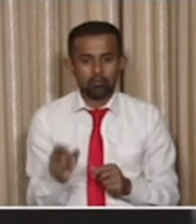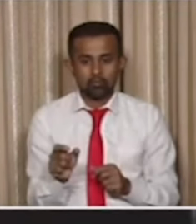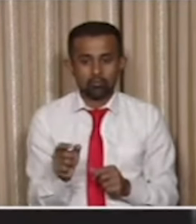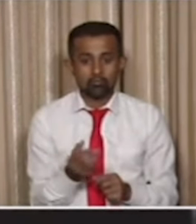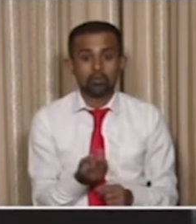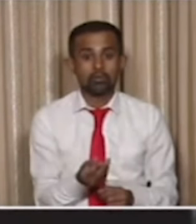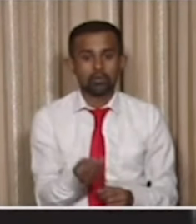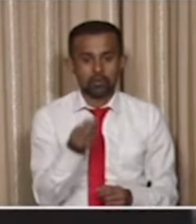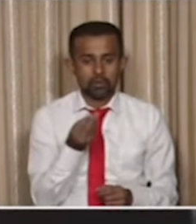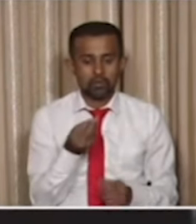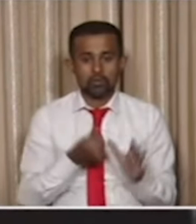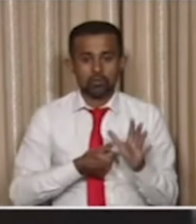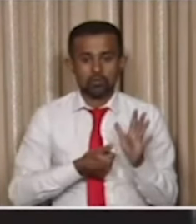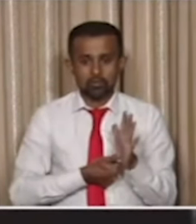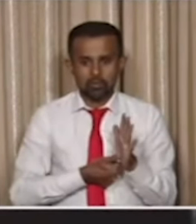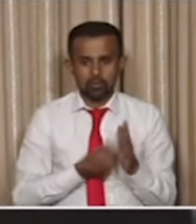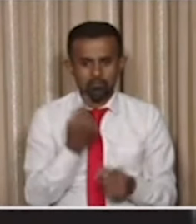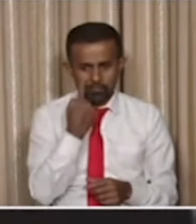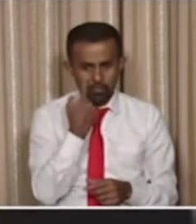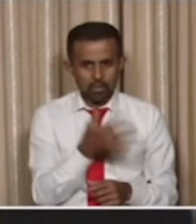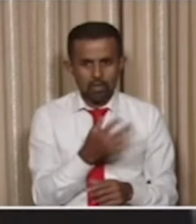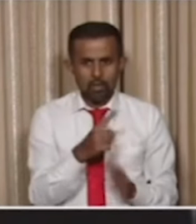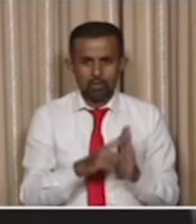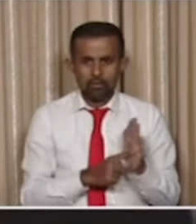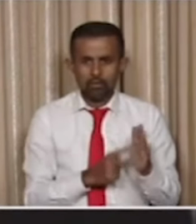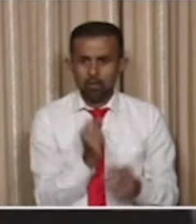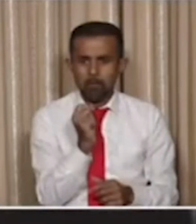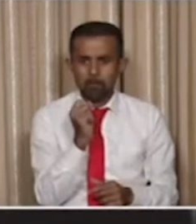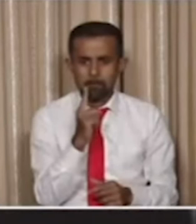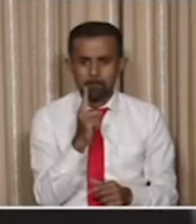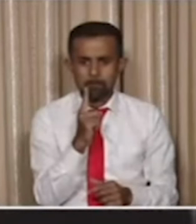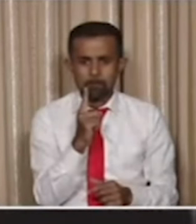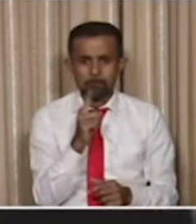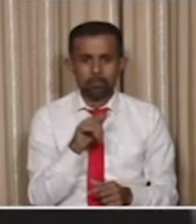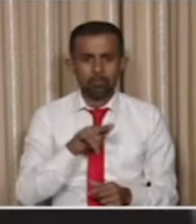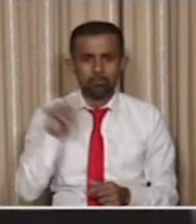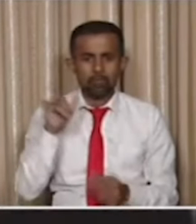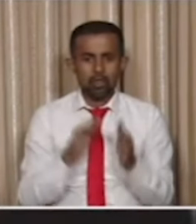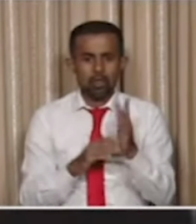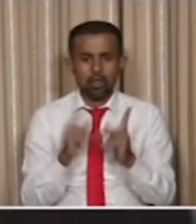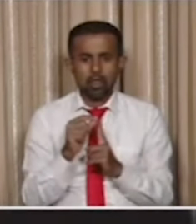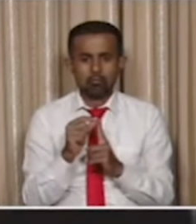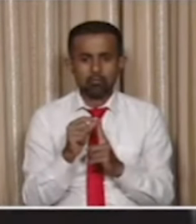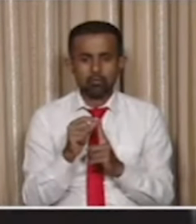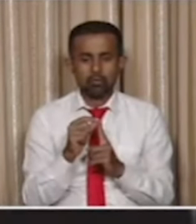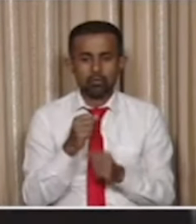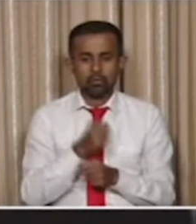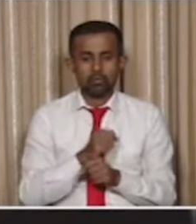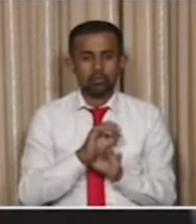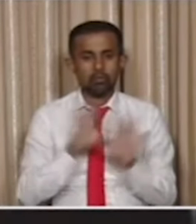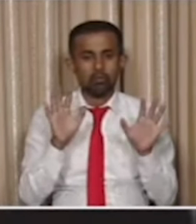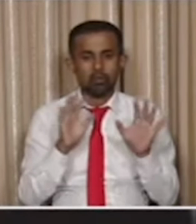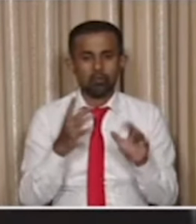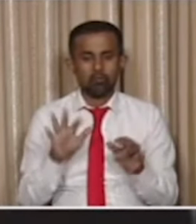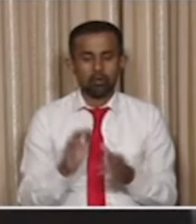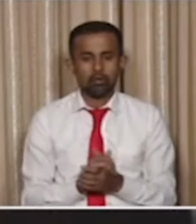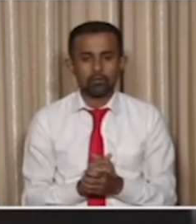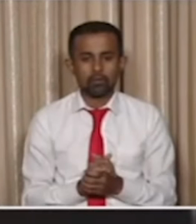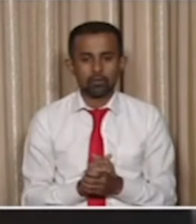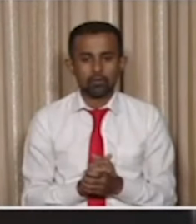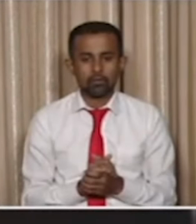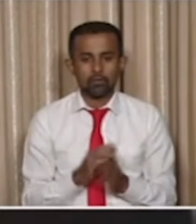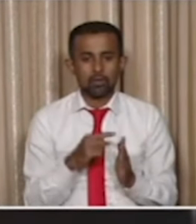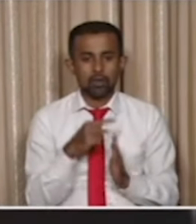කළ යුතු පනතක් මම දැක්ක ජනවාරි 1 වෙනිදා ගරු විදේශ ඇමතුමා ගැසට් මගේ ප්‍රසිද්ධ කරලා තිබුණා. ඒ තමයි